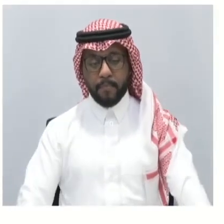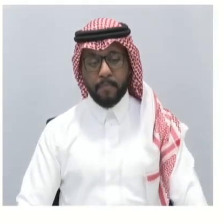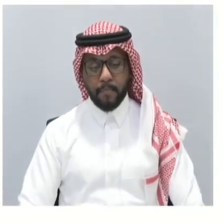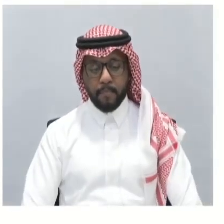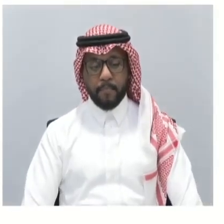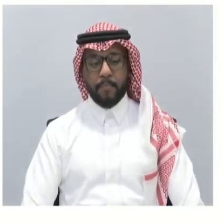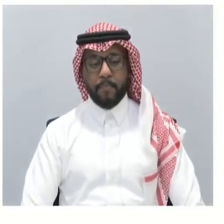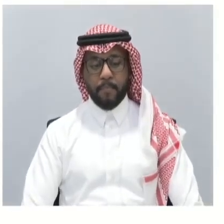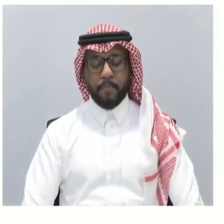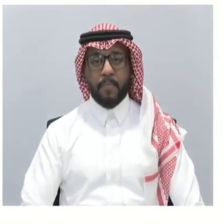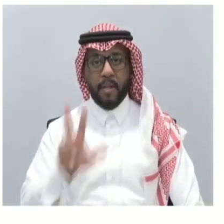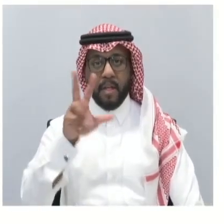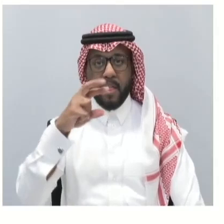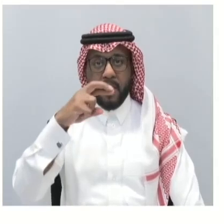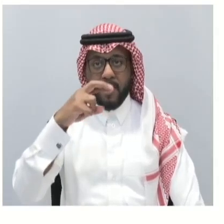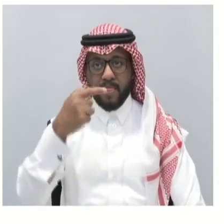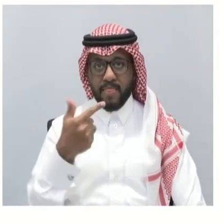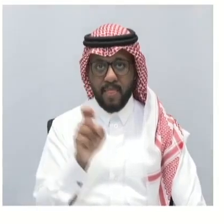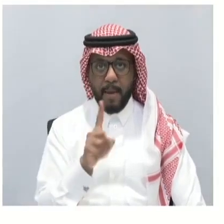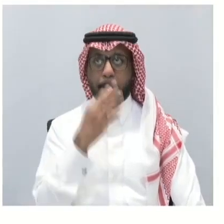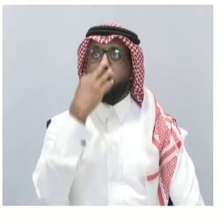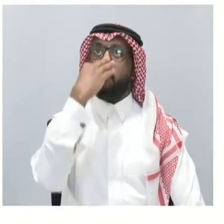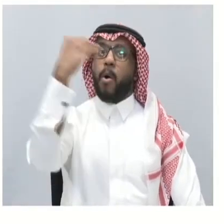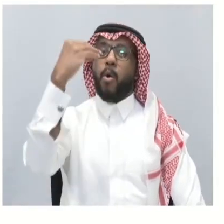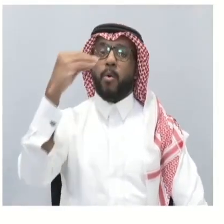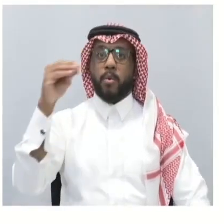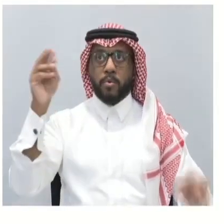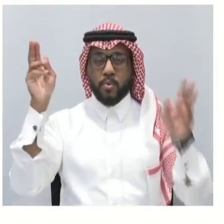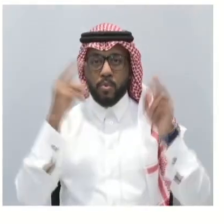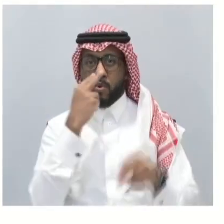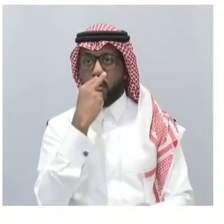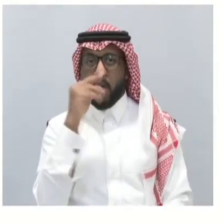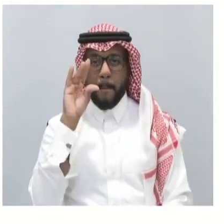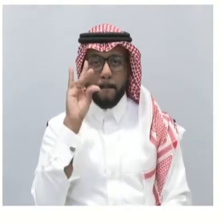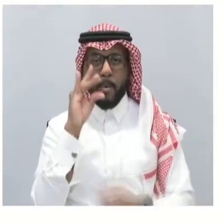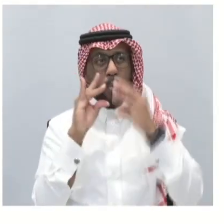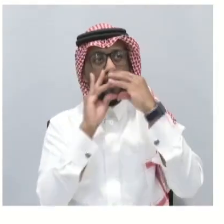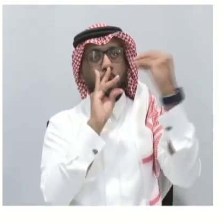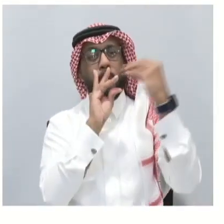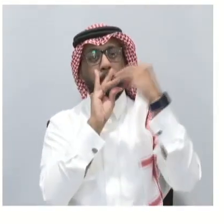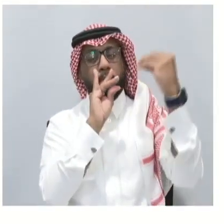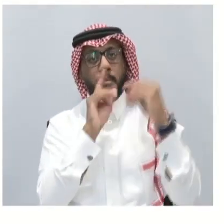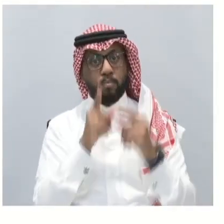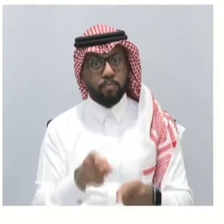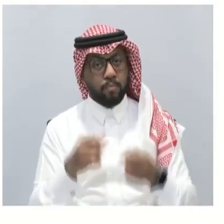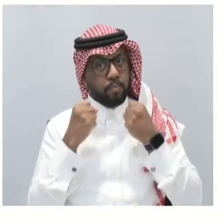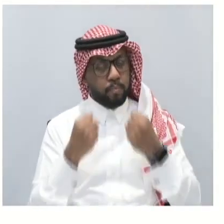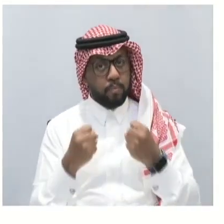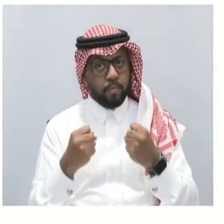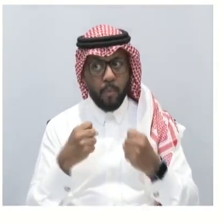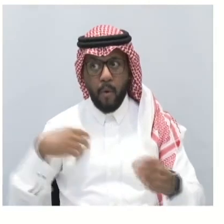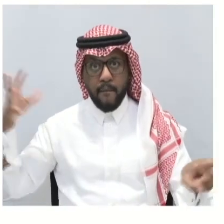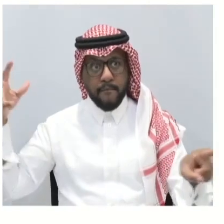مثل عندي الذئب ياكله غزال الغزال من اكلات